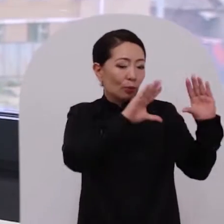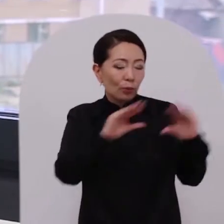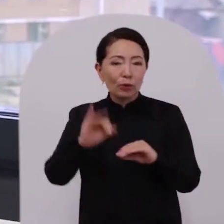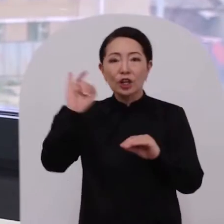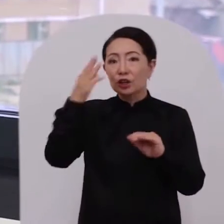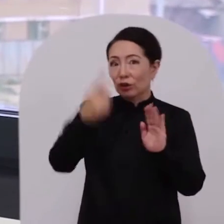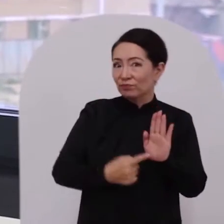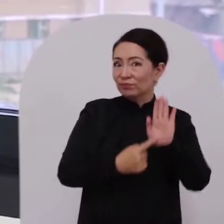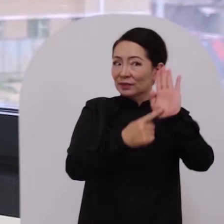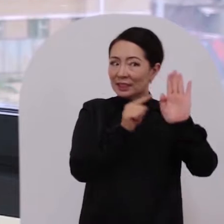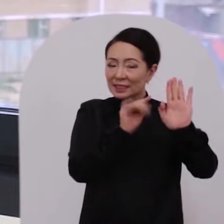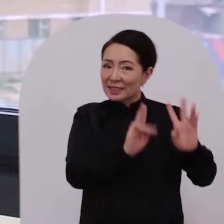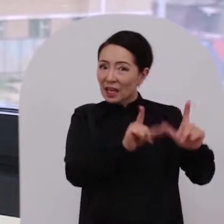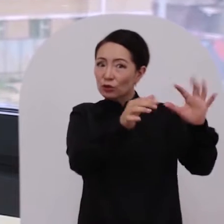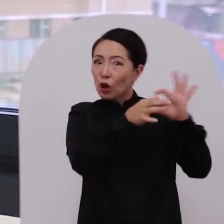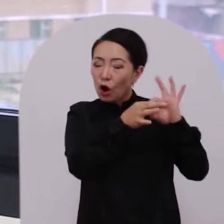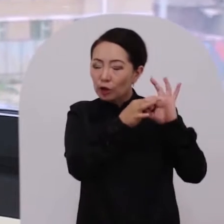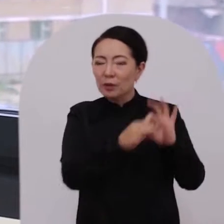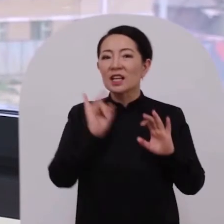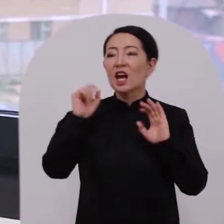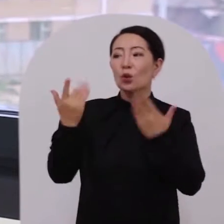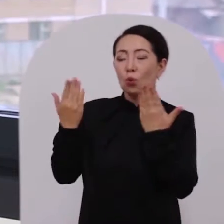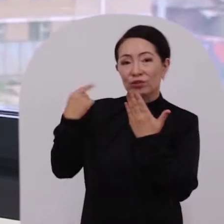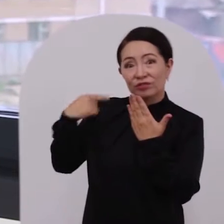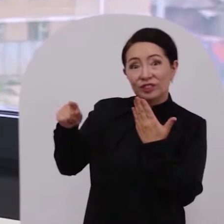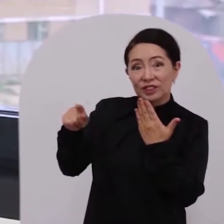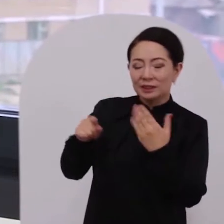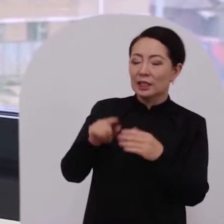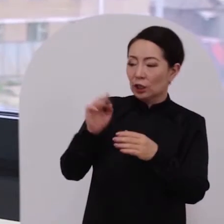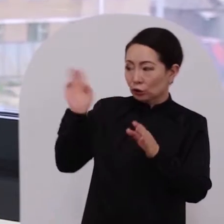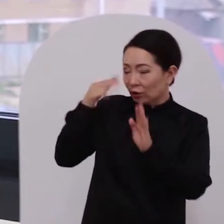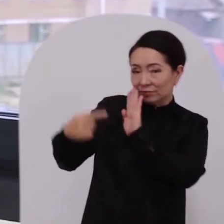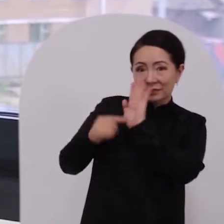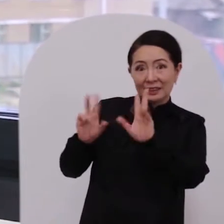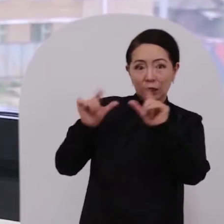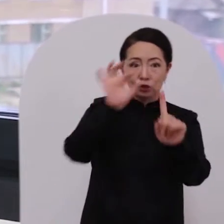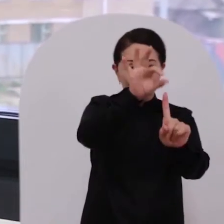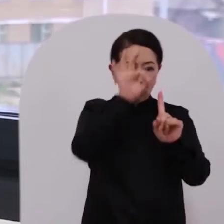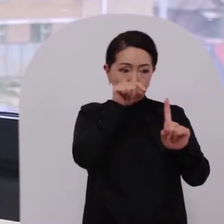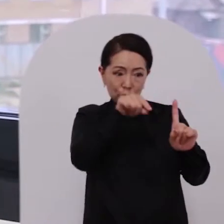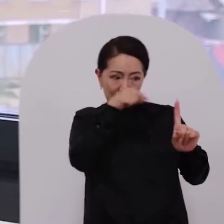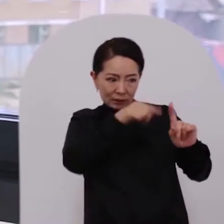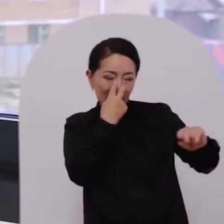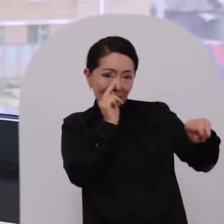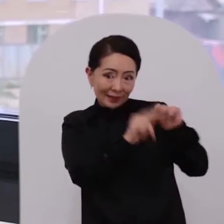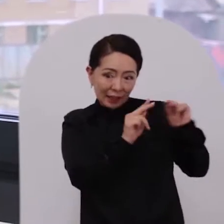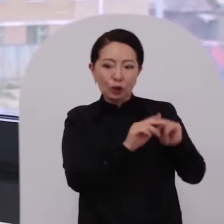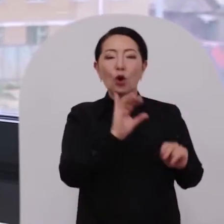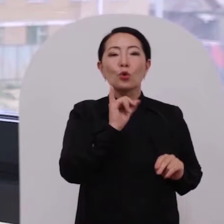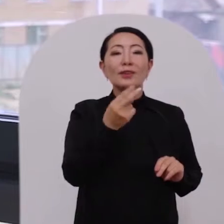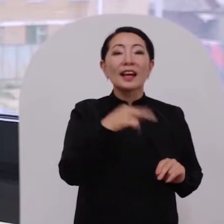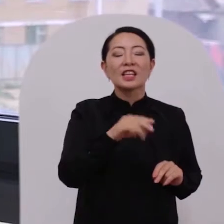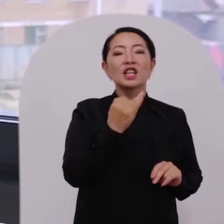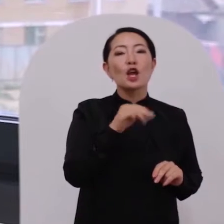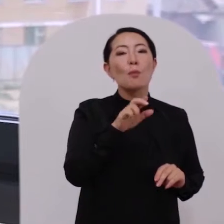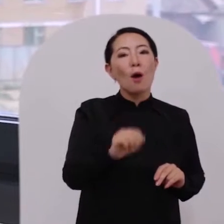бууруулах, ил тод байдлыг сайжруулах чиглэлд парламентийн ил тод байдлыг сайжруулах, өөрийн сонгосон төлөөлөгчдөө хяналт тавих United